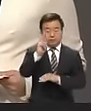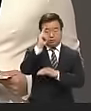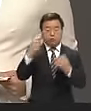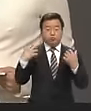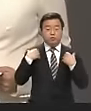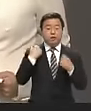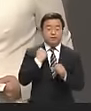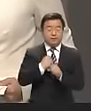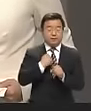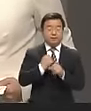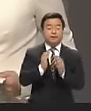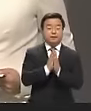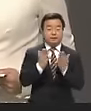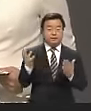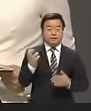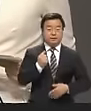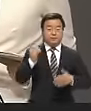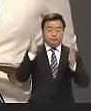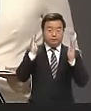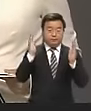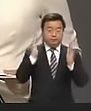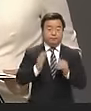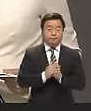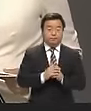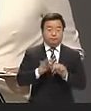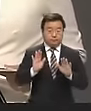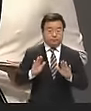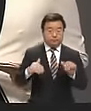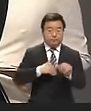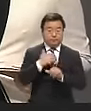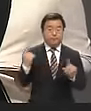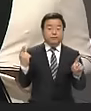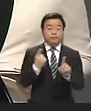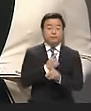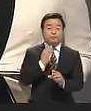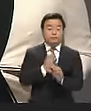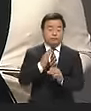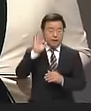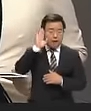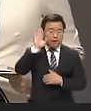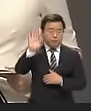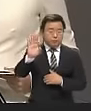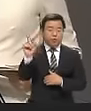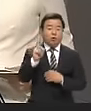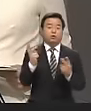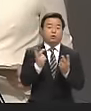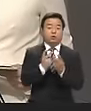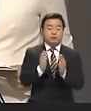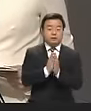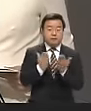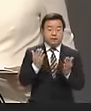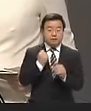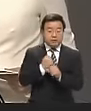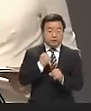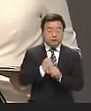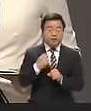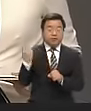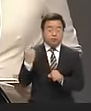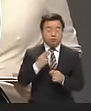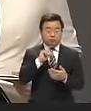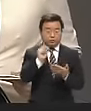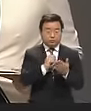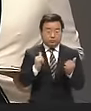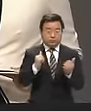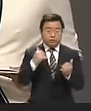됩니다 일단 다시 국정 교과서가 된 상황에서 이제 교과서를 앞으로 어떻게 발행할 것인지 또 집필진은